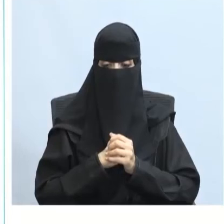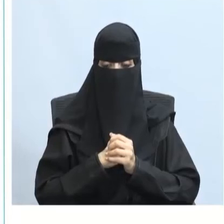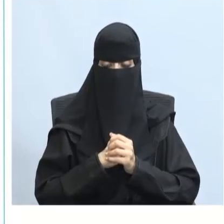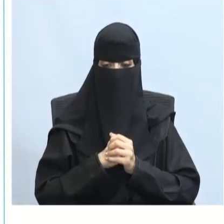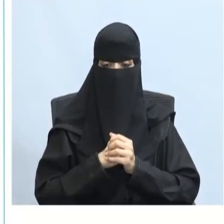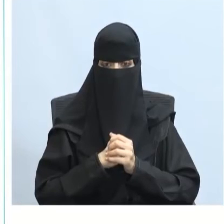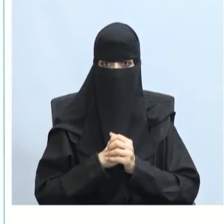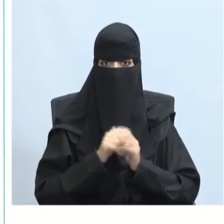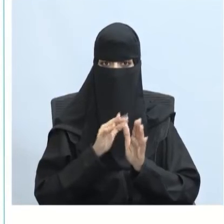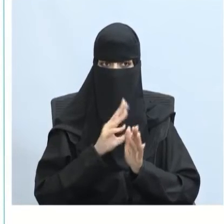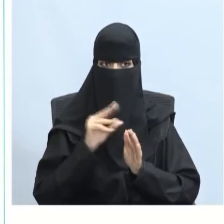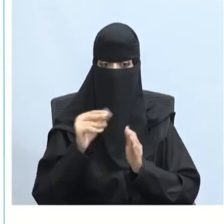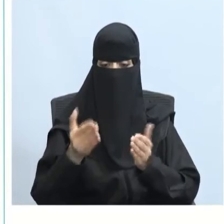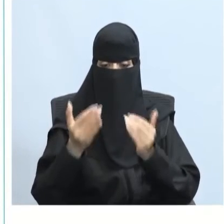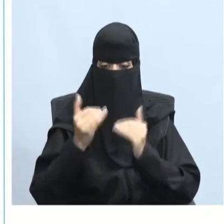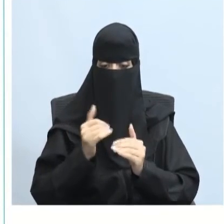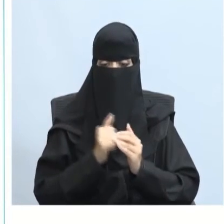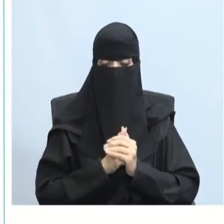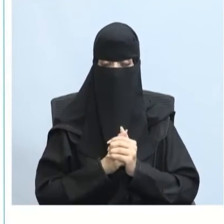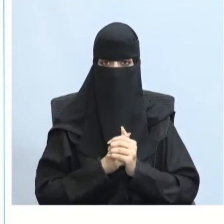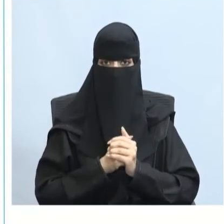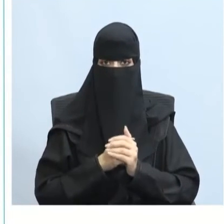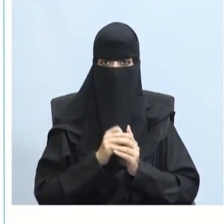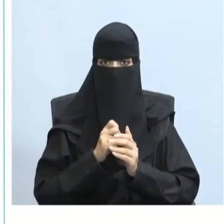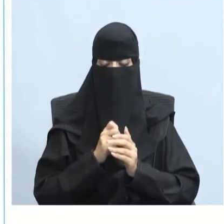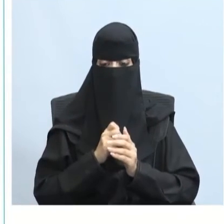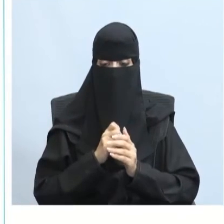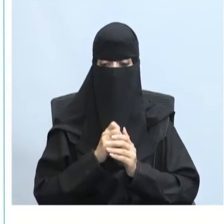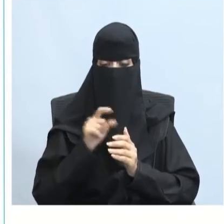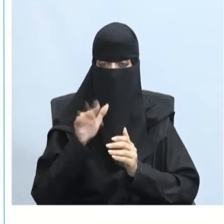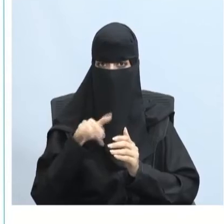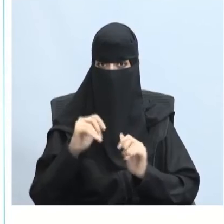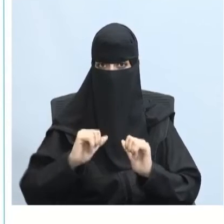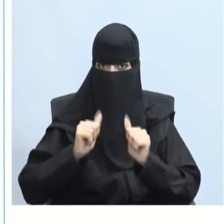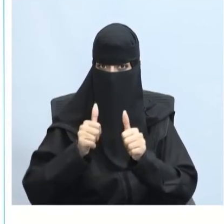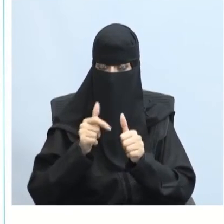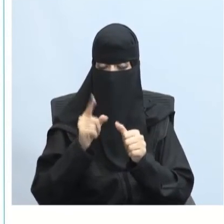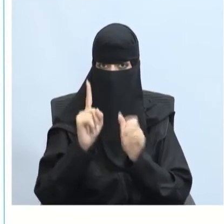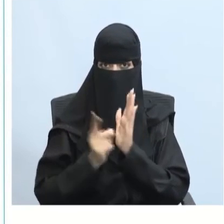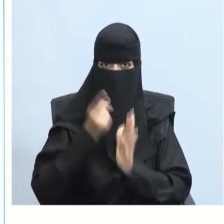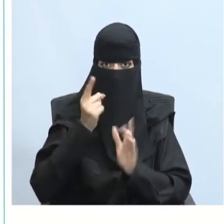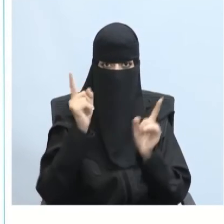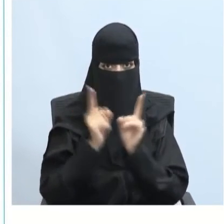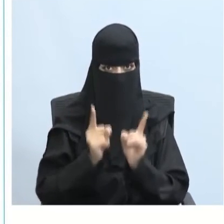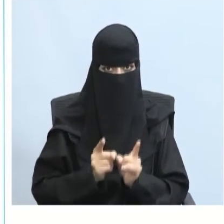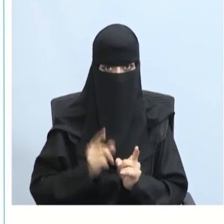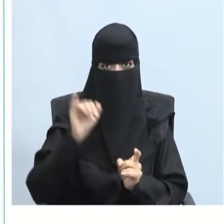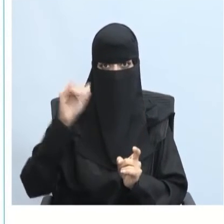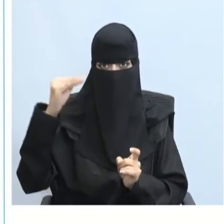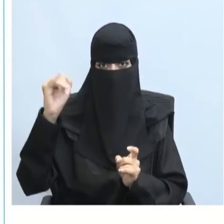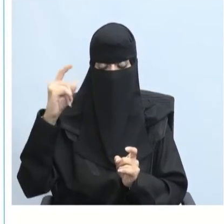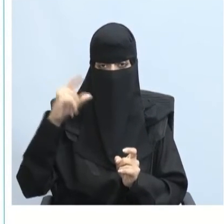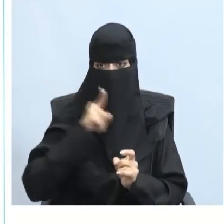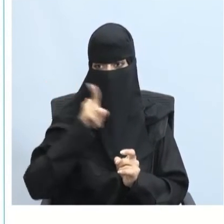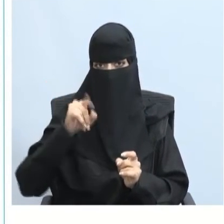تعيين دور كل عضو من الاعضاء اذا قمنا بتحديد محمد كمدير